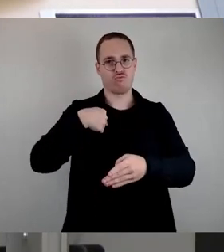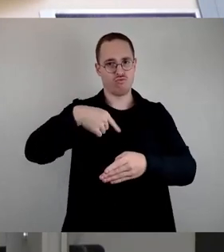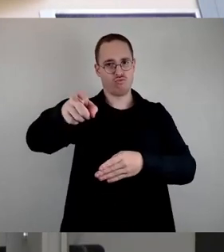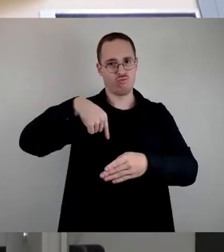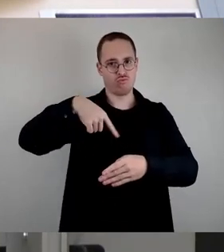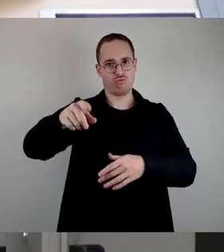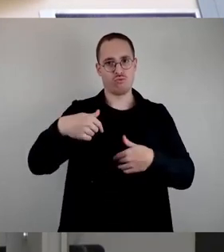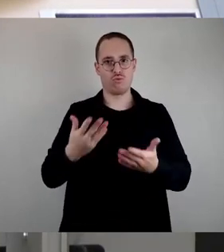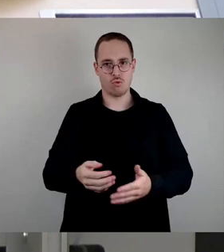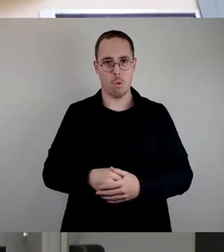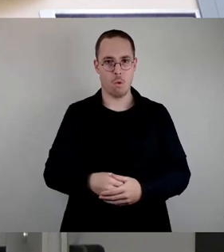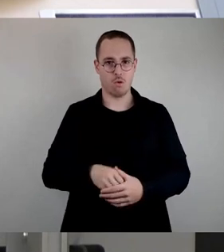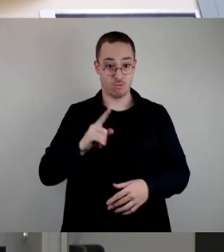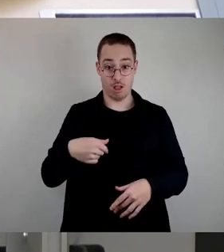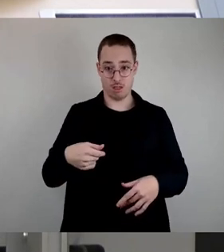dann auf die Fähre?